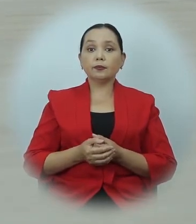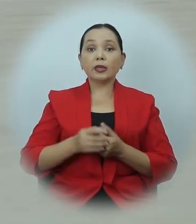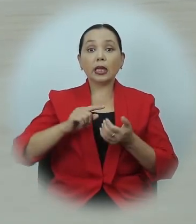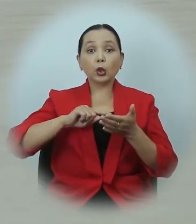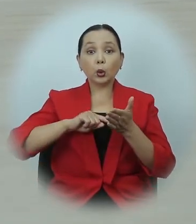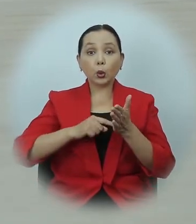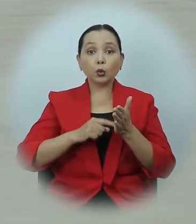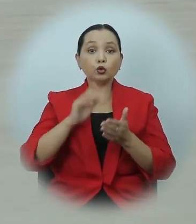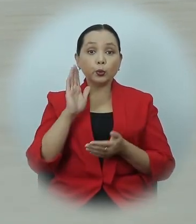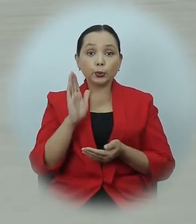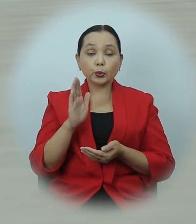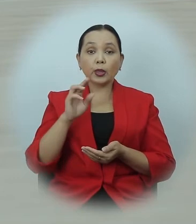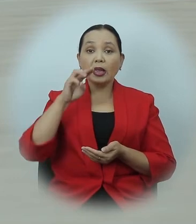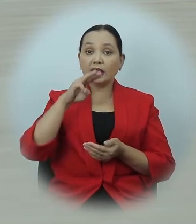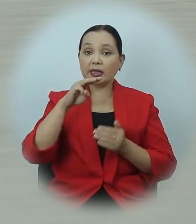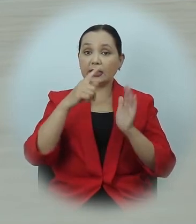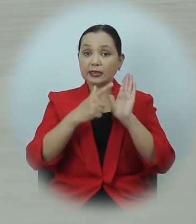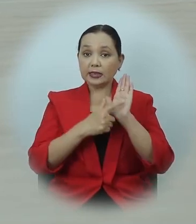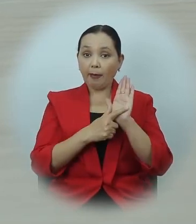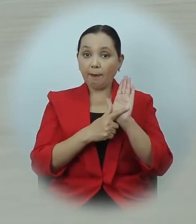Ставим точки